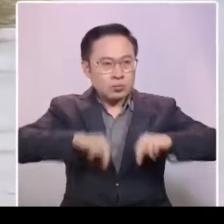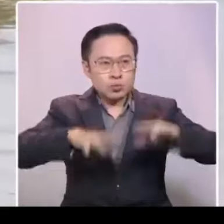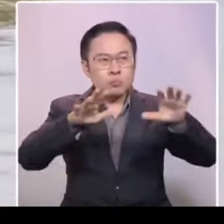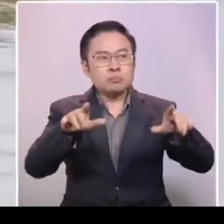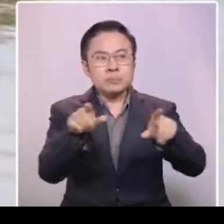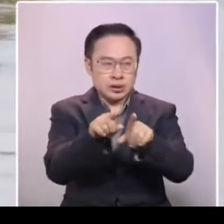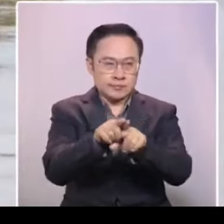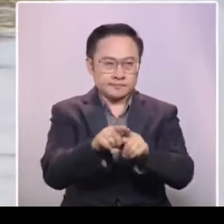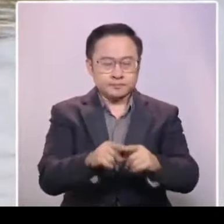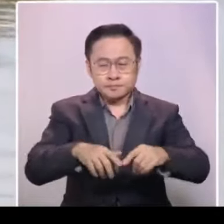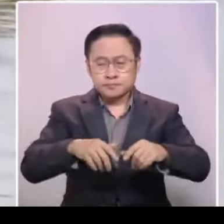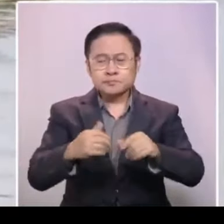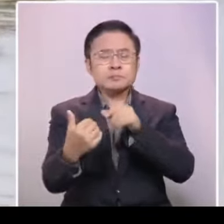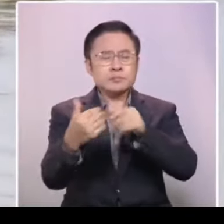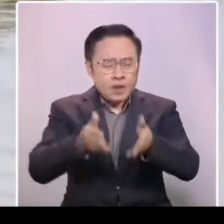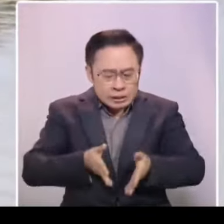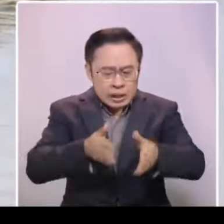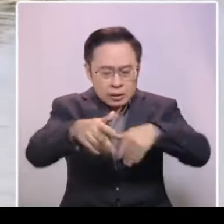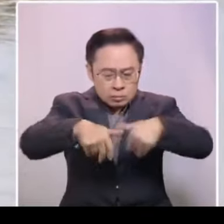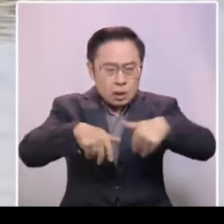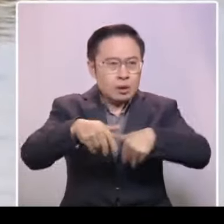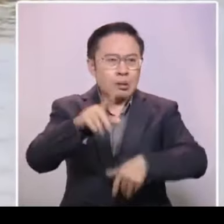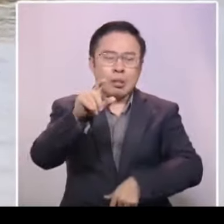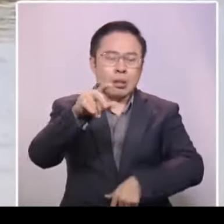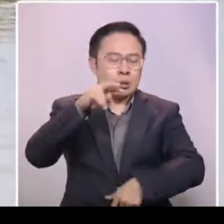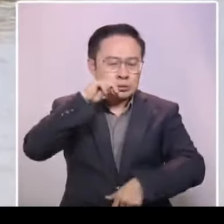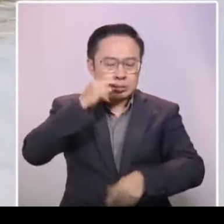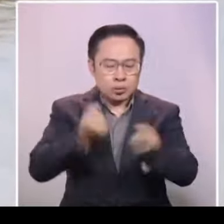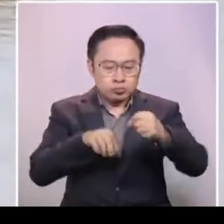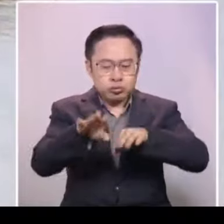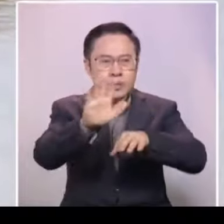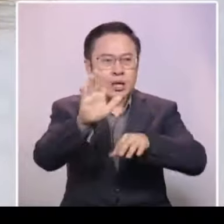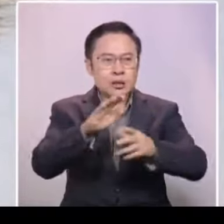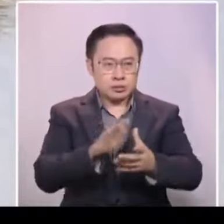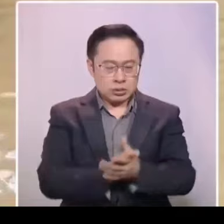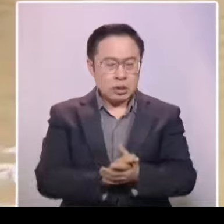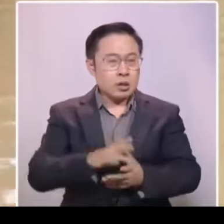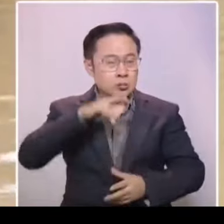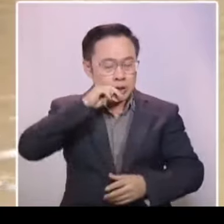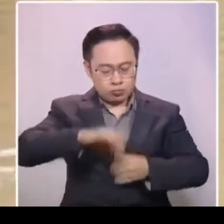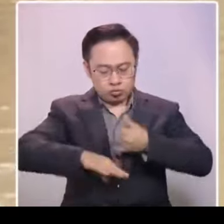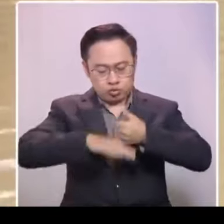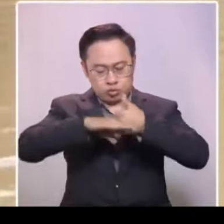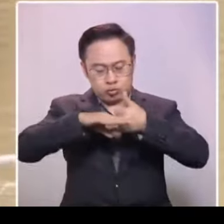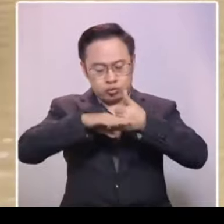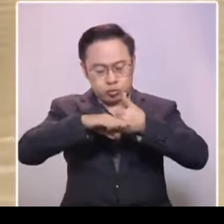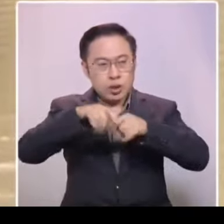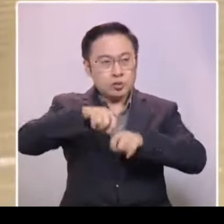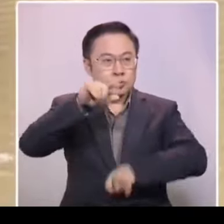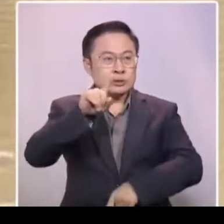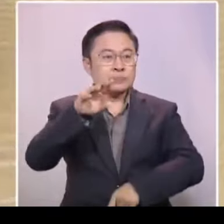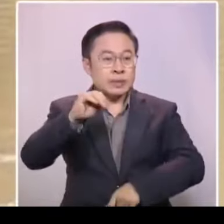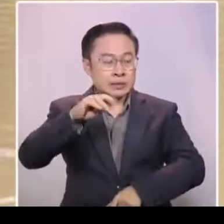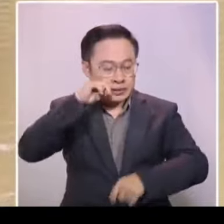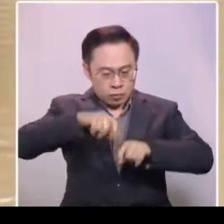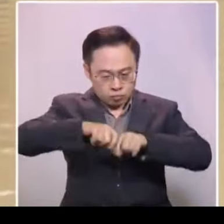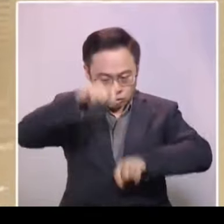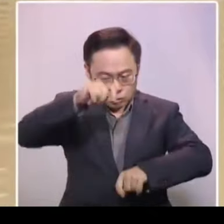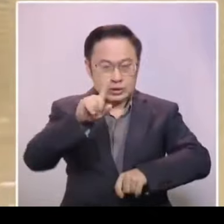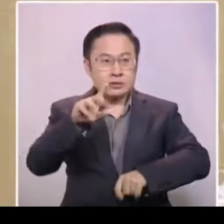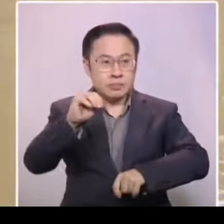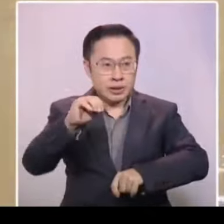อาศัยด้านในบางคนนะเบอกว่าต้องลุยน้ำอ่ะน้ำท่วมสูงประมาณ 1มตรอ้าวทำยังไงล่ะค่ะก็ต้อง